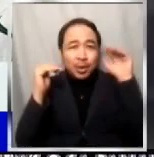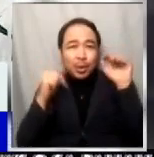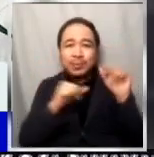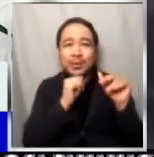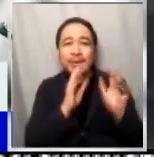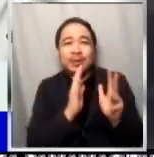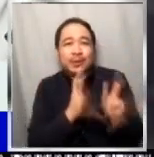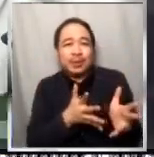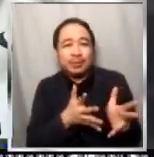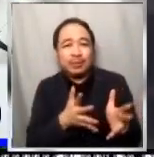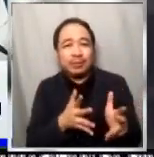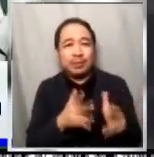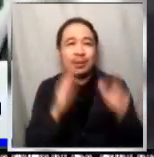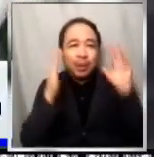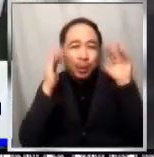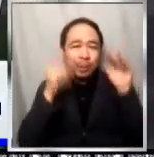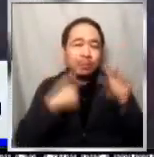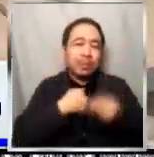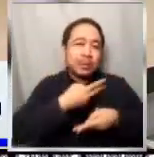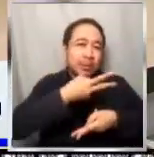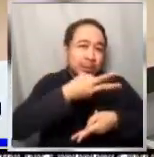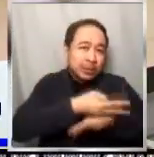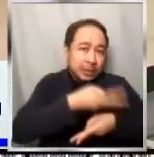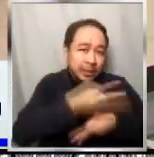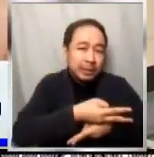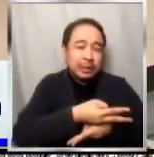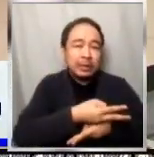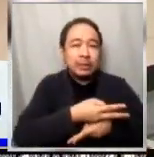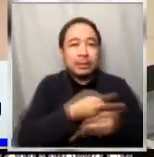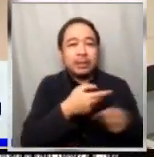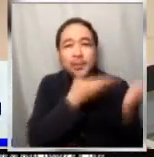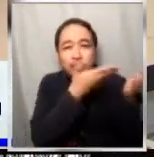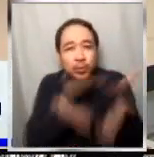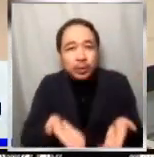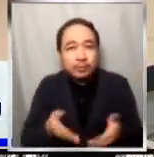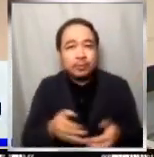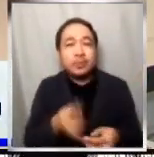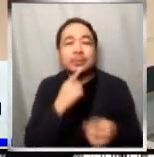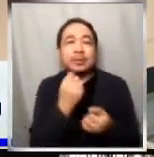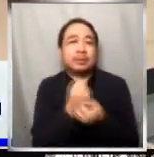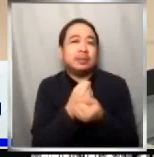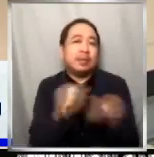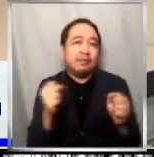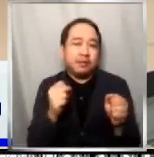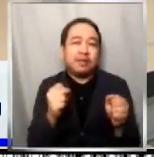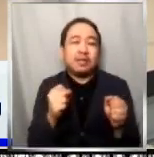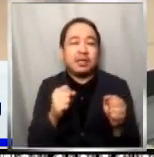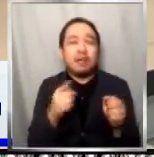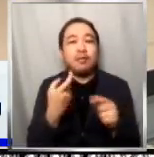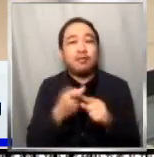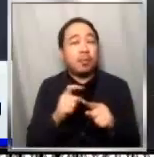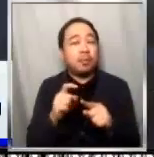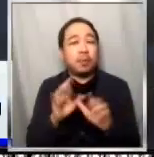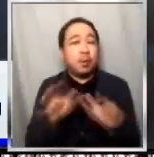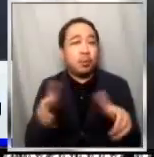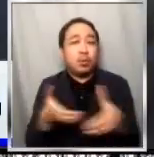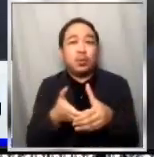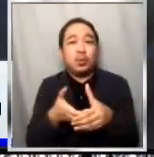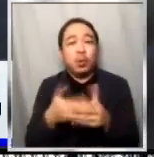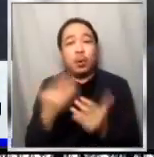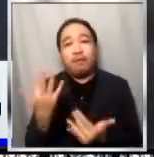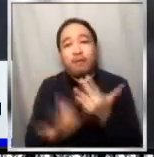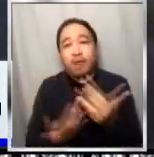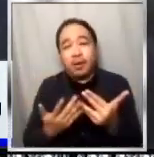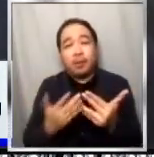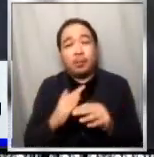Sana inalagaan ko siya sa baba. Ayon sa Safety Enforcement Division ng Bureau of Fire Protection, nakaambang panganib talaga ang